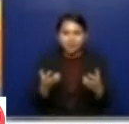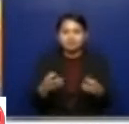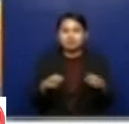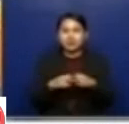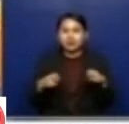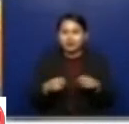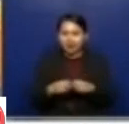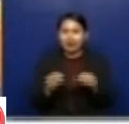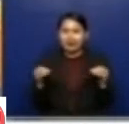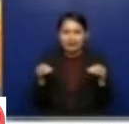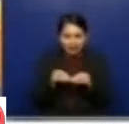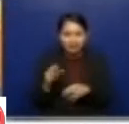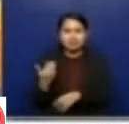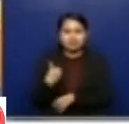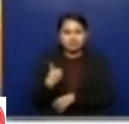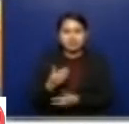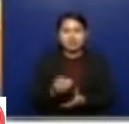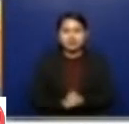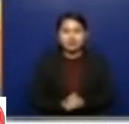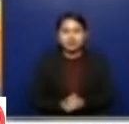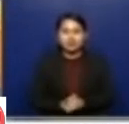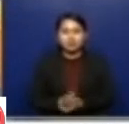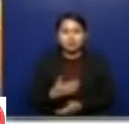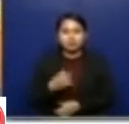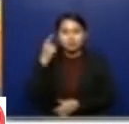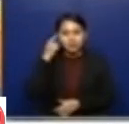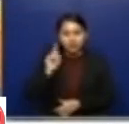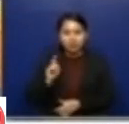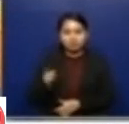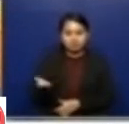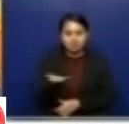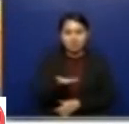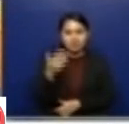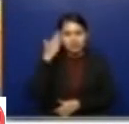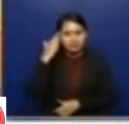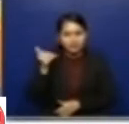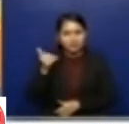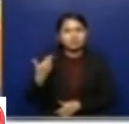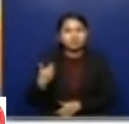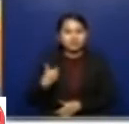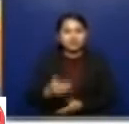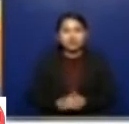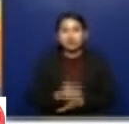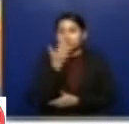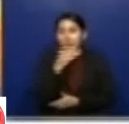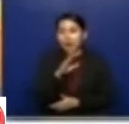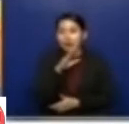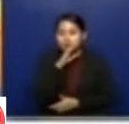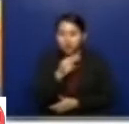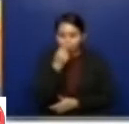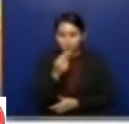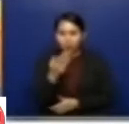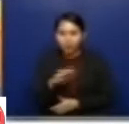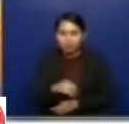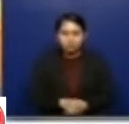านและผมเชื่อว่าเพื่อนสมาชิกหลายท่านคงทราบปัญหาเหมืองแร่นี้ดีกว่าผมด้วยซ้ำไปเพราะหากเรามองไปทั่วทุก